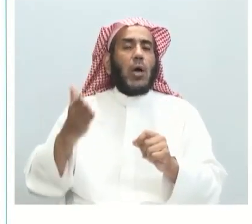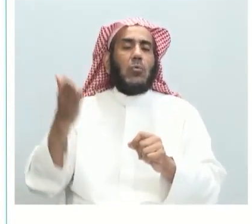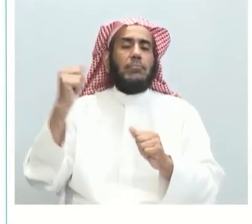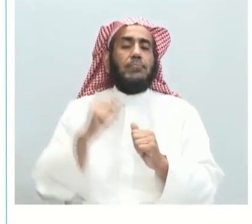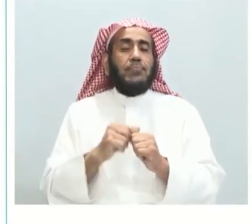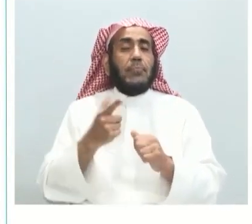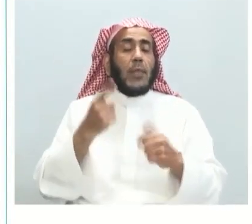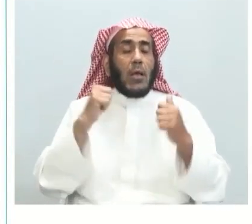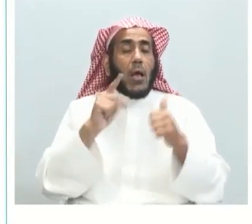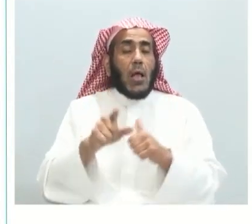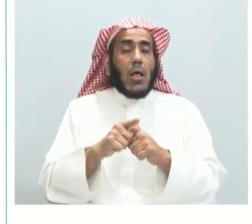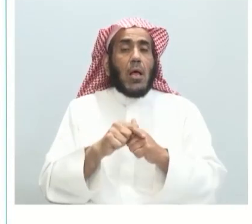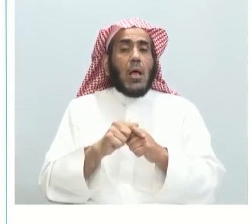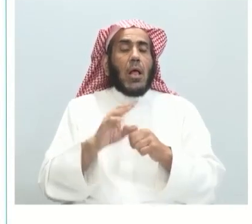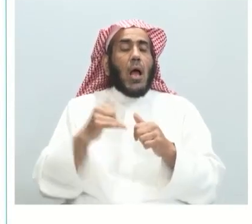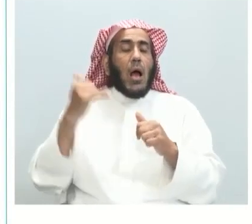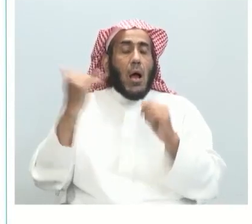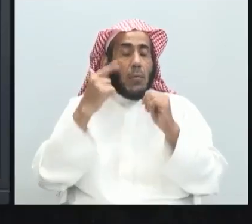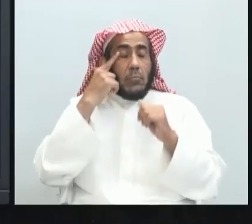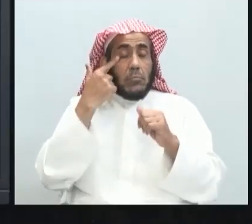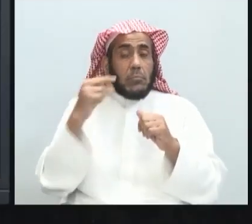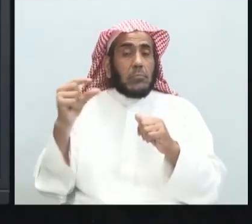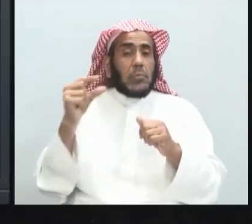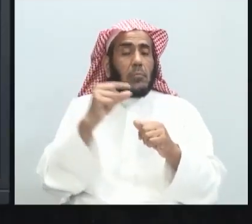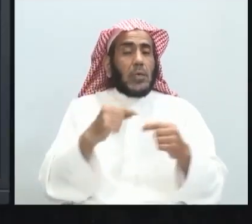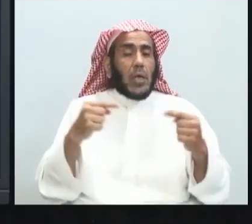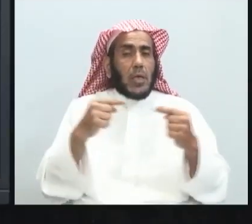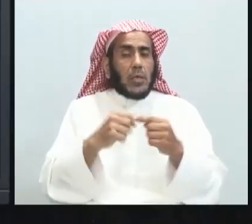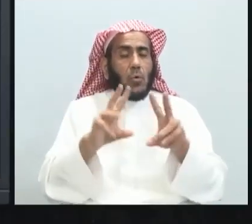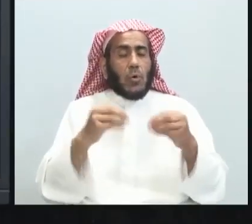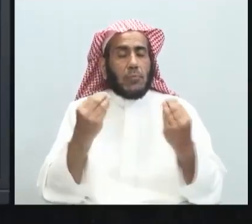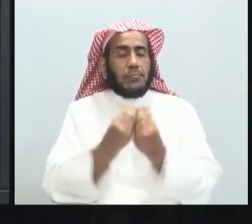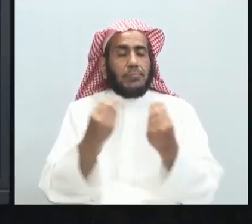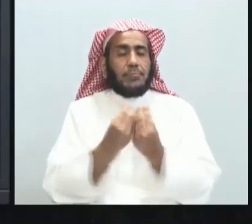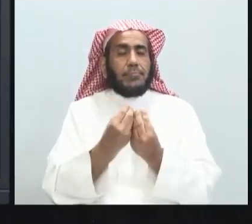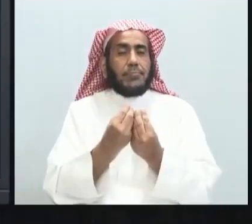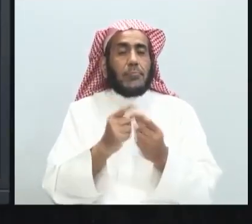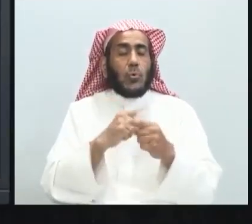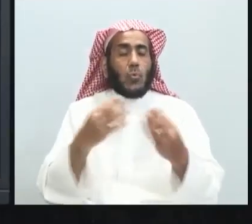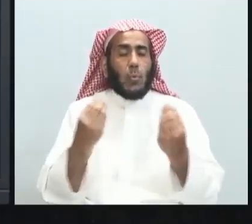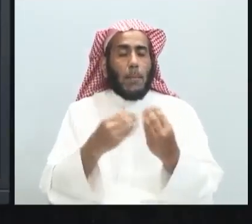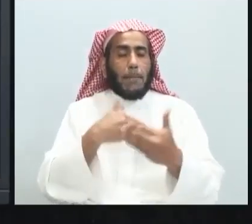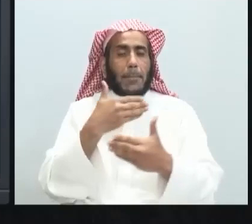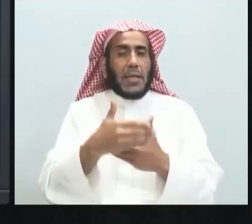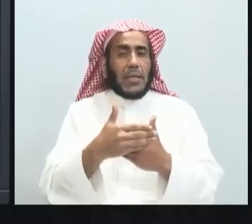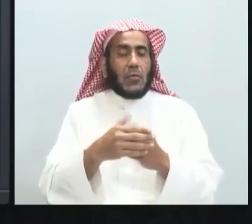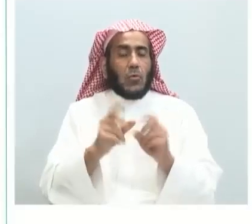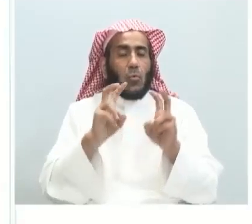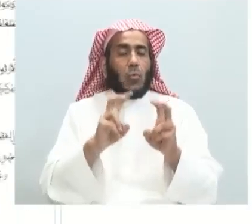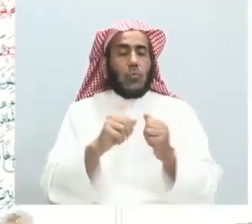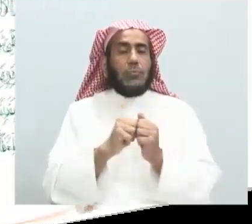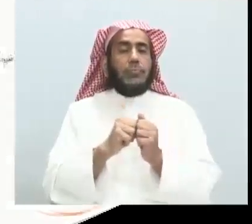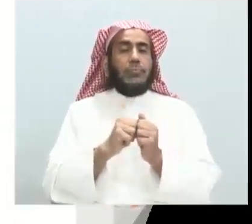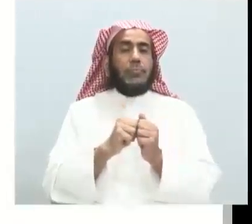الطلاب والطالبات هذه ابرز الكلمات التي وقفت واياكم معها كونوا معي بعد هذا للوقوف